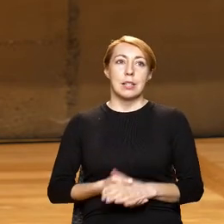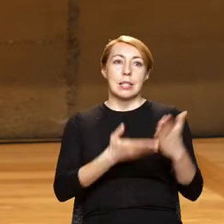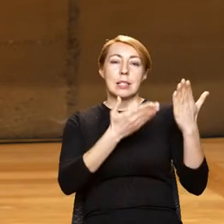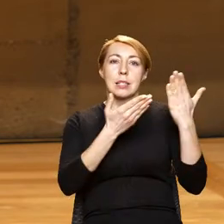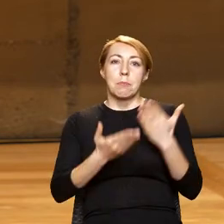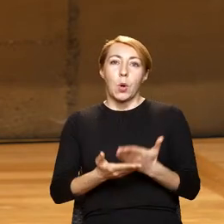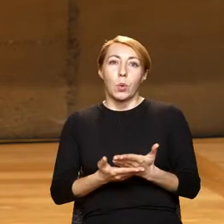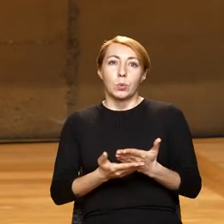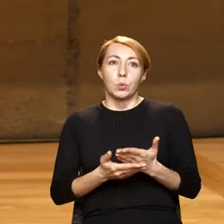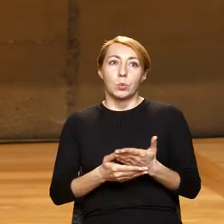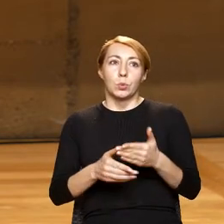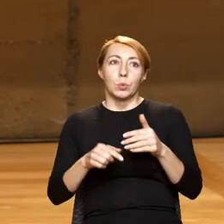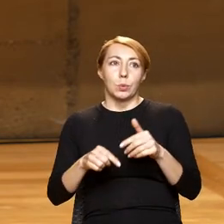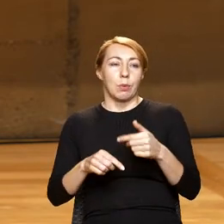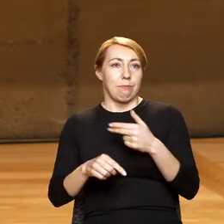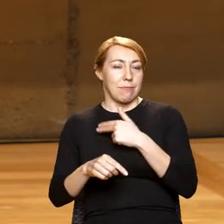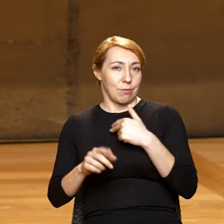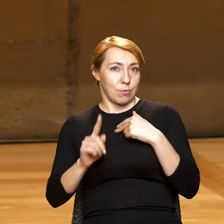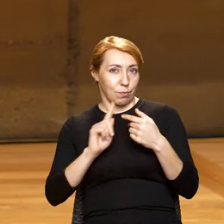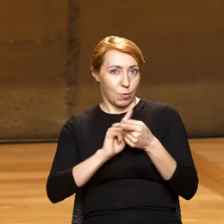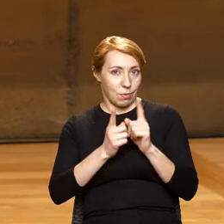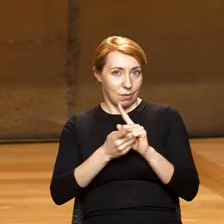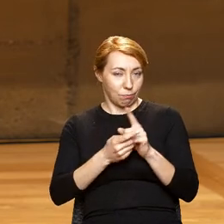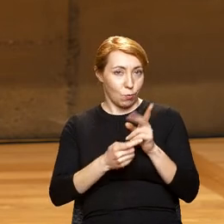zaprosiliśmy tutaj do naszego spotkania